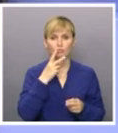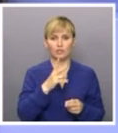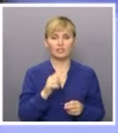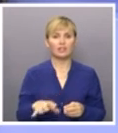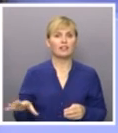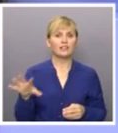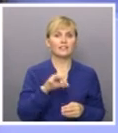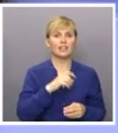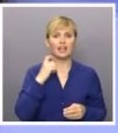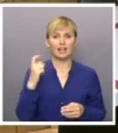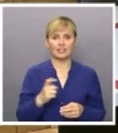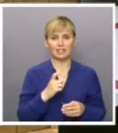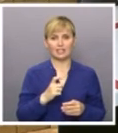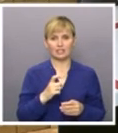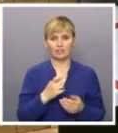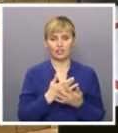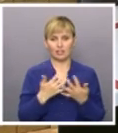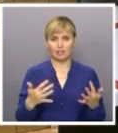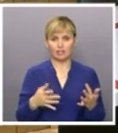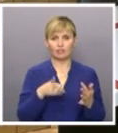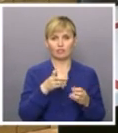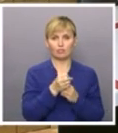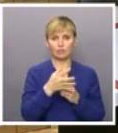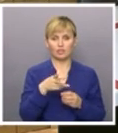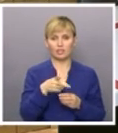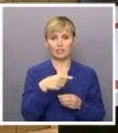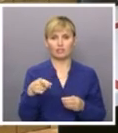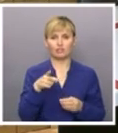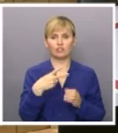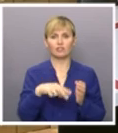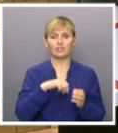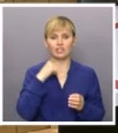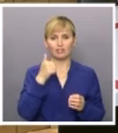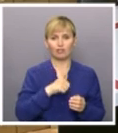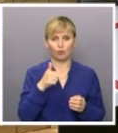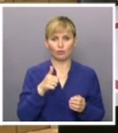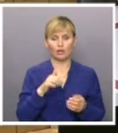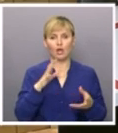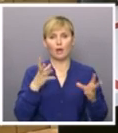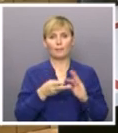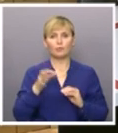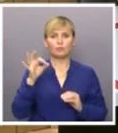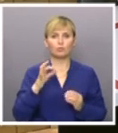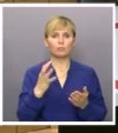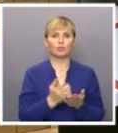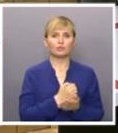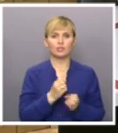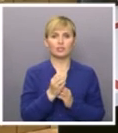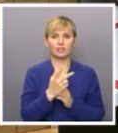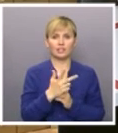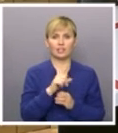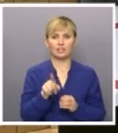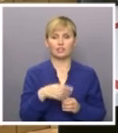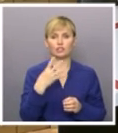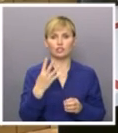хозяйства Казахстана в течение 5 лет с 2016-2020 года. В 2016 году, значит, объем субсидирования составляет 13,4